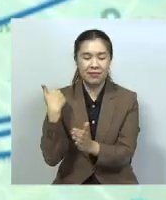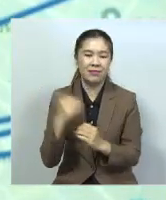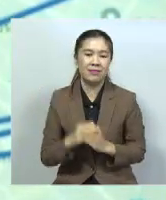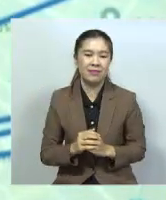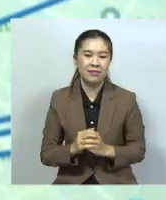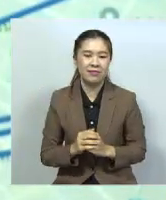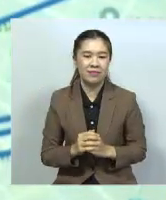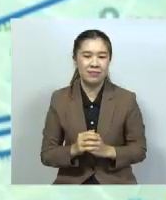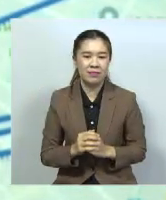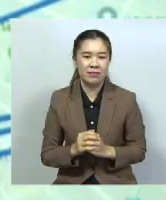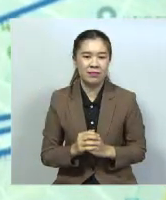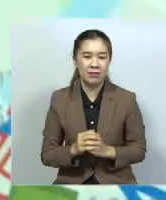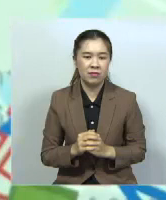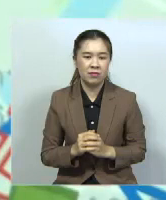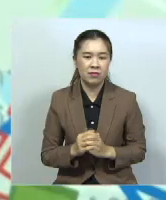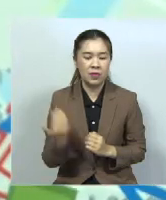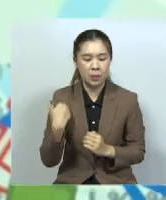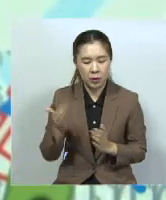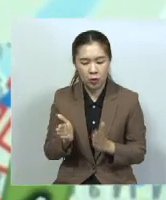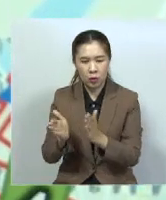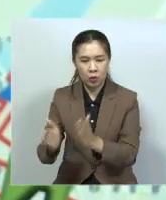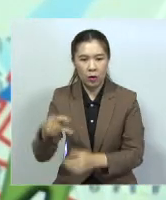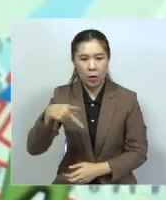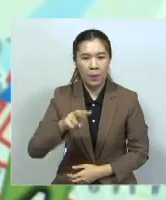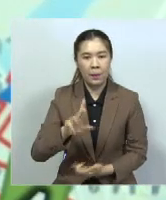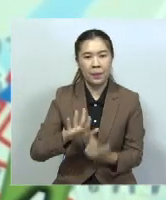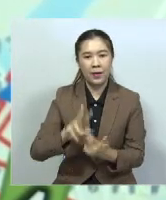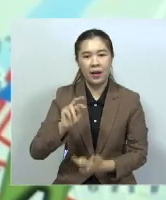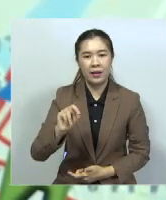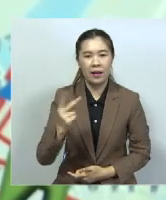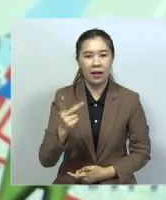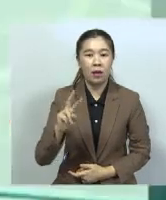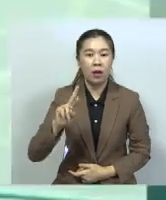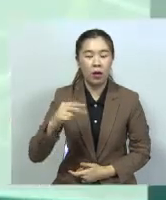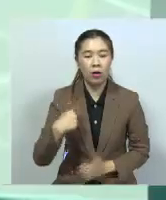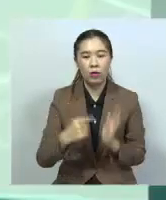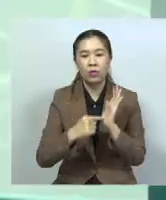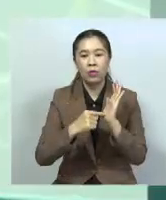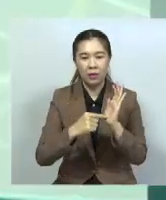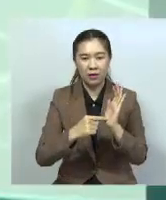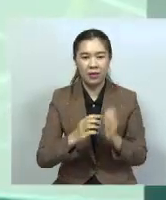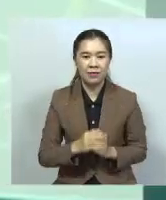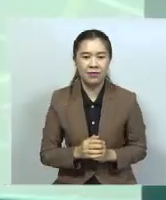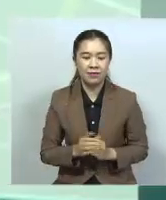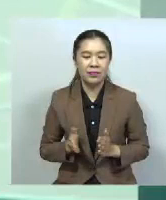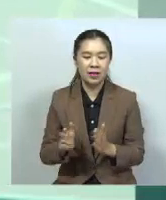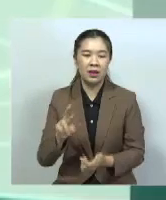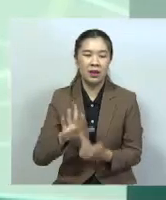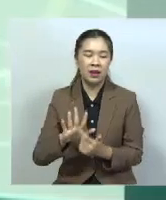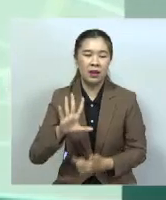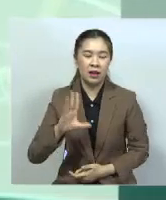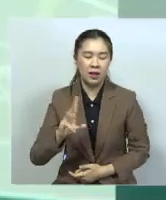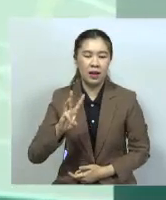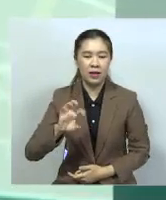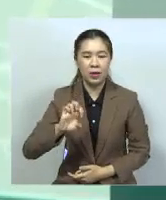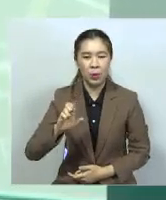างแบ่งเป็นเส้นทางฝั่งพระนคร12เส้นทางยกตัวอย่างค่ะอย่างเช่นถนนราชวิถีถน